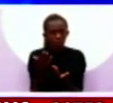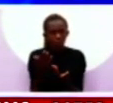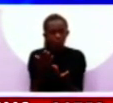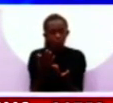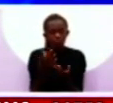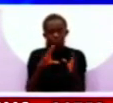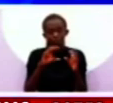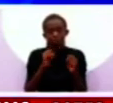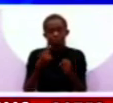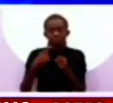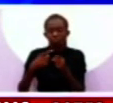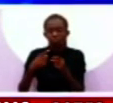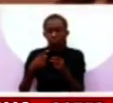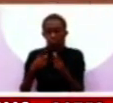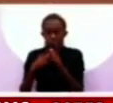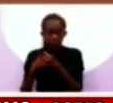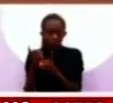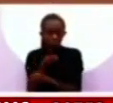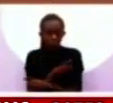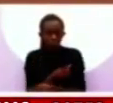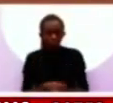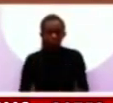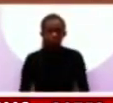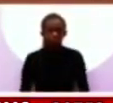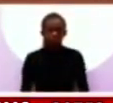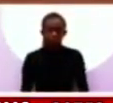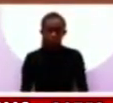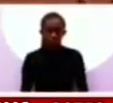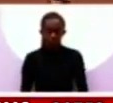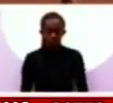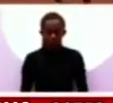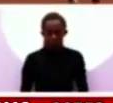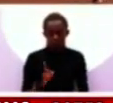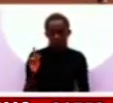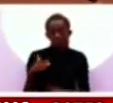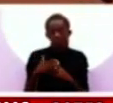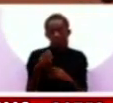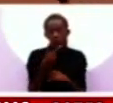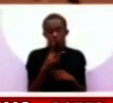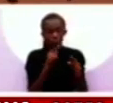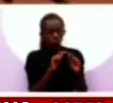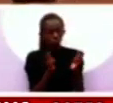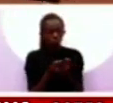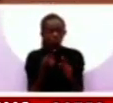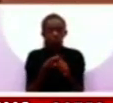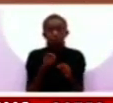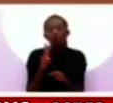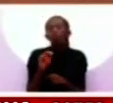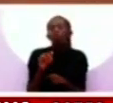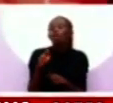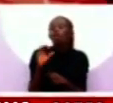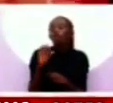zawadi tauti anu nari m hii baada ya timu hizo kutoka wodi ya mari